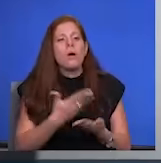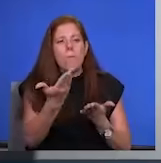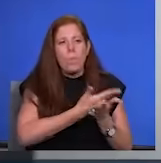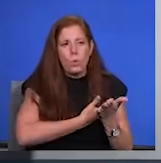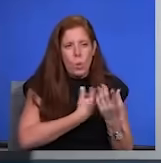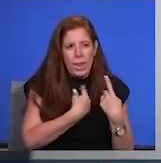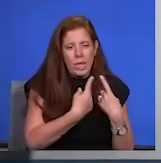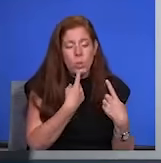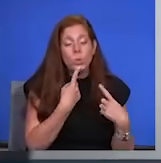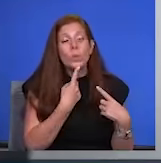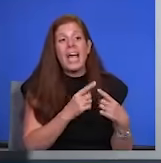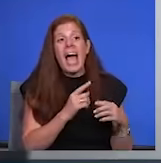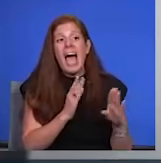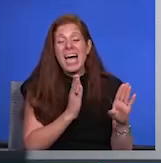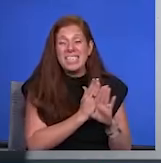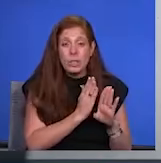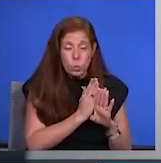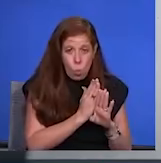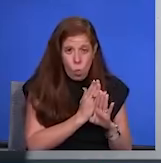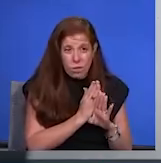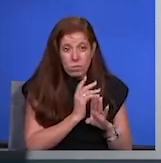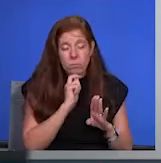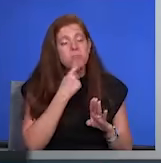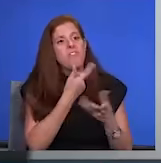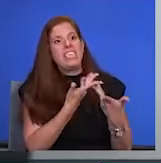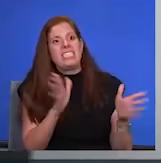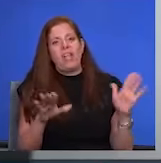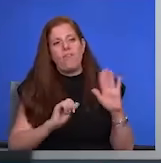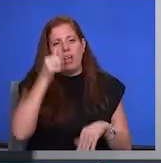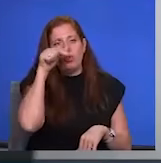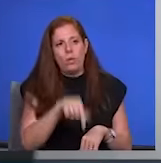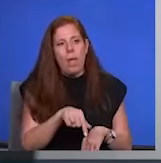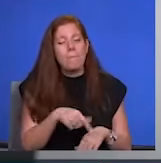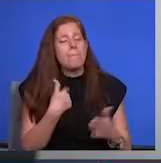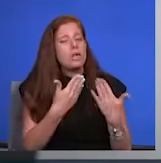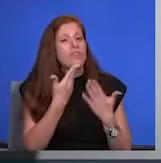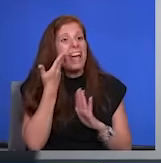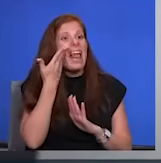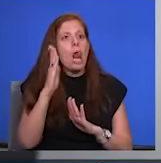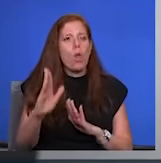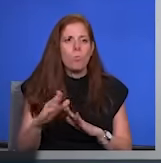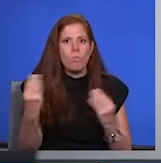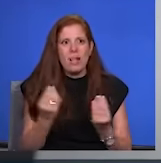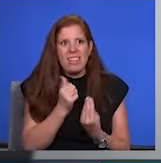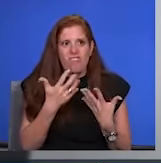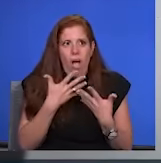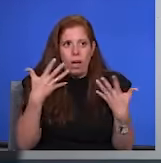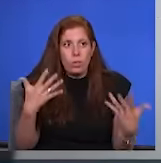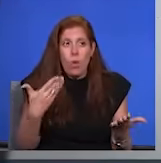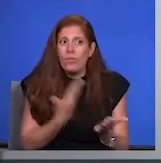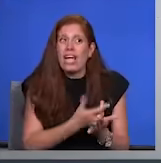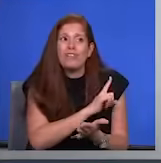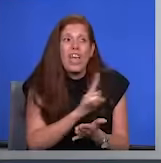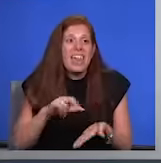נותר חסוי ונחשף כאן לראשונה. בישיבה התעלמו מהאפיל שבחדר, העובדה שאין כלל תוכנית והיתר לשימוש